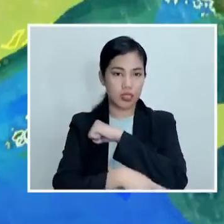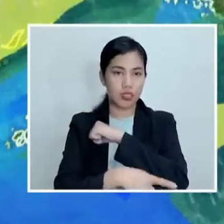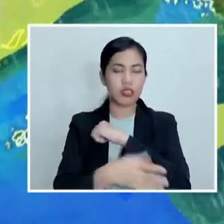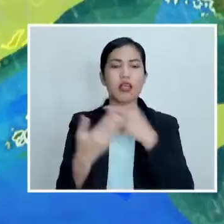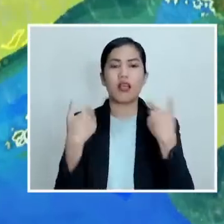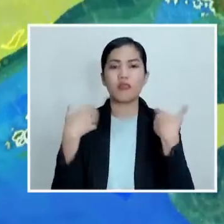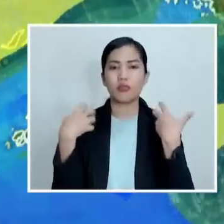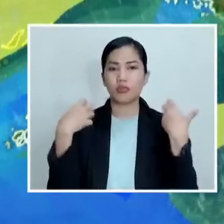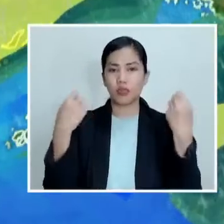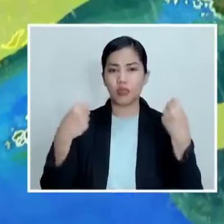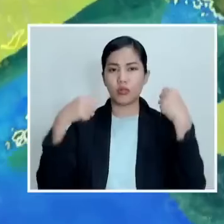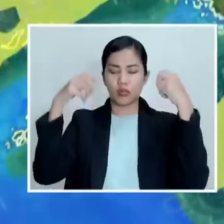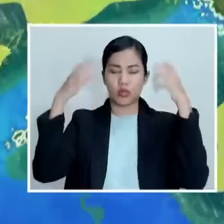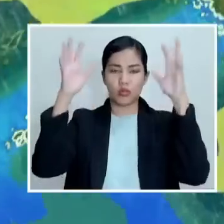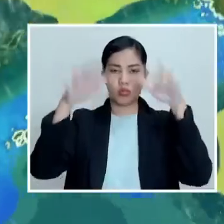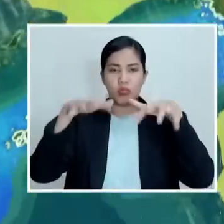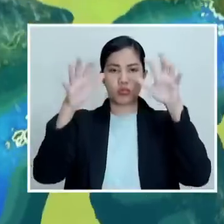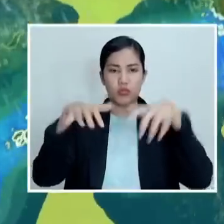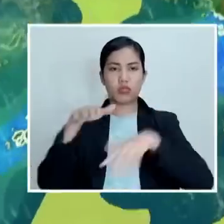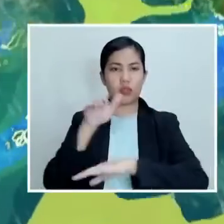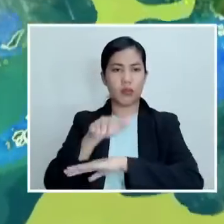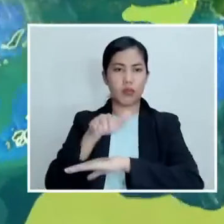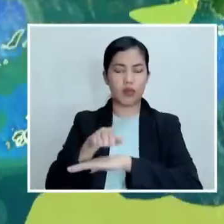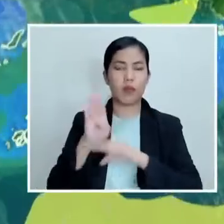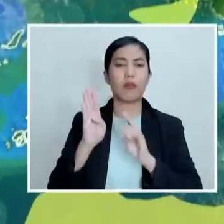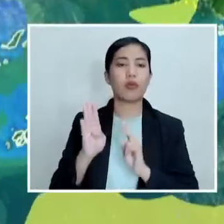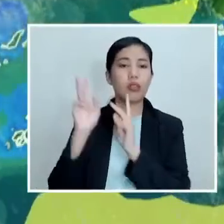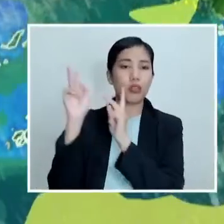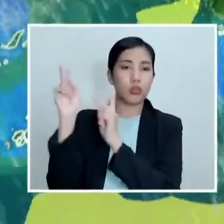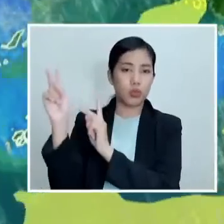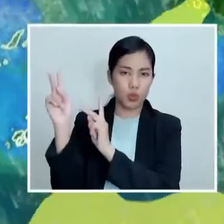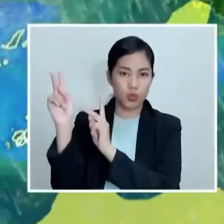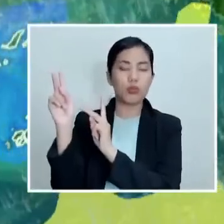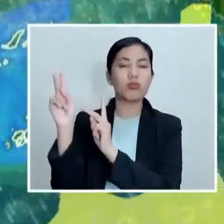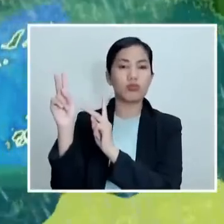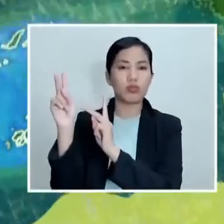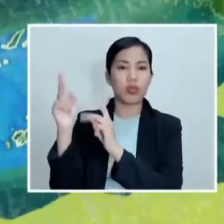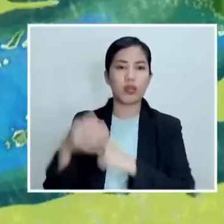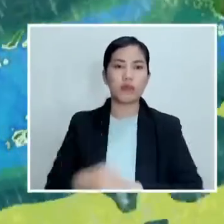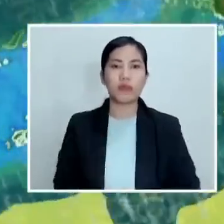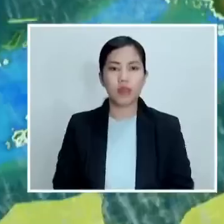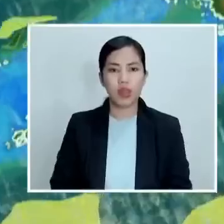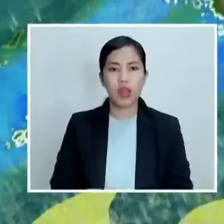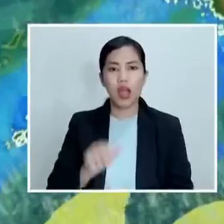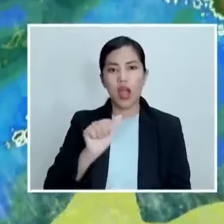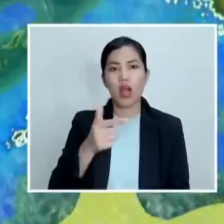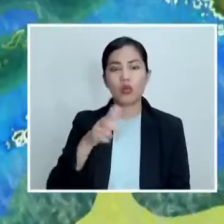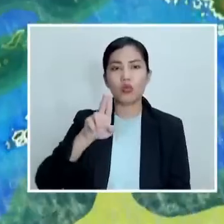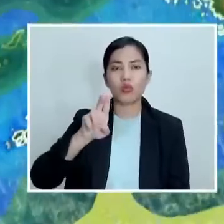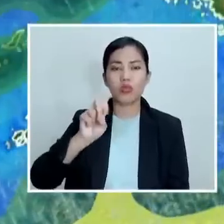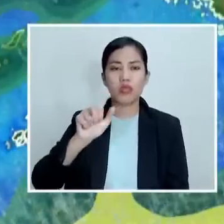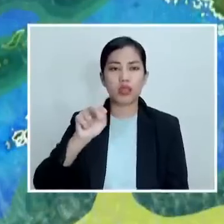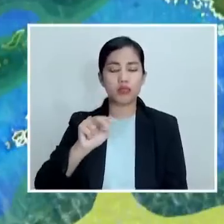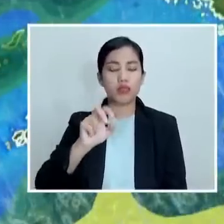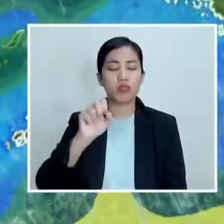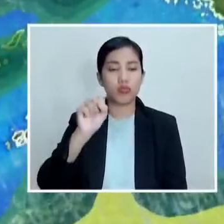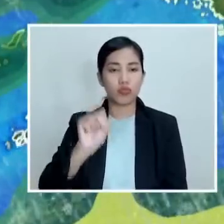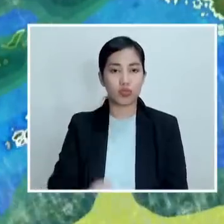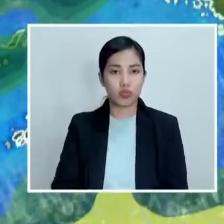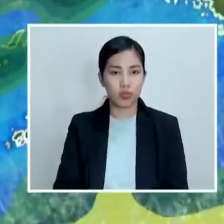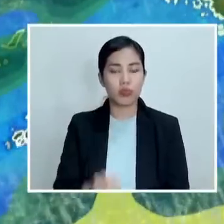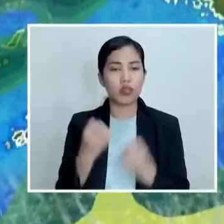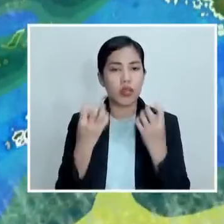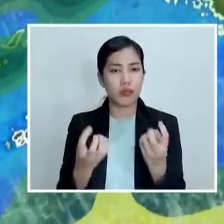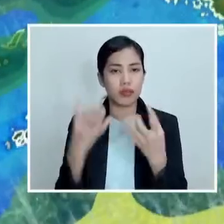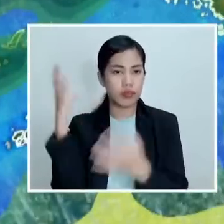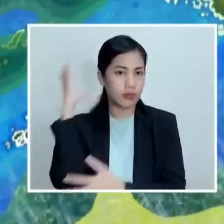hapon sa Bukidnon at dito po sa Agusan del Sur. Marami pang ular sa Mindanao, marami pang lugar sa Mindanao ang makakaranas ng pag-ulan pagsapit